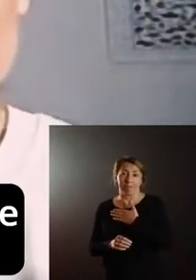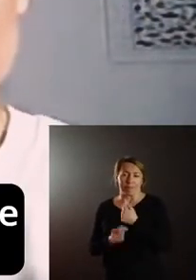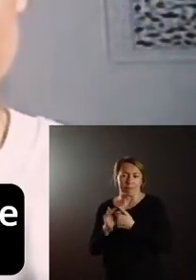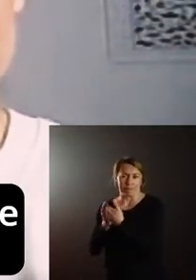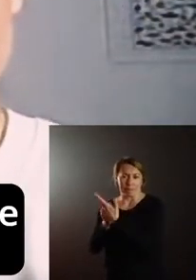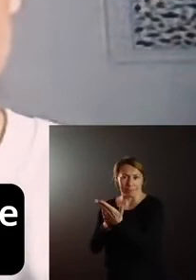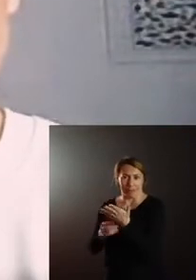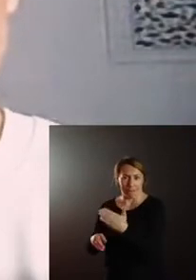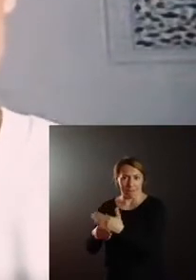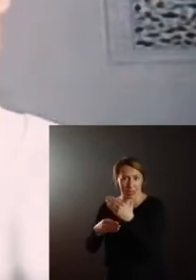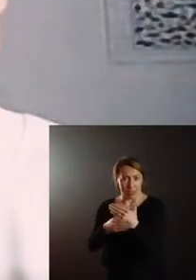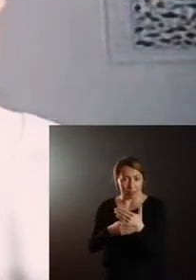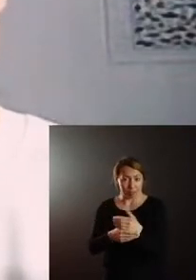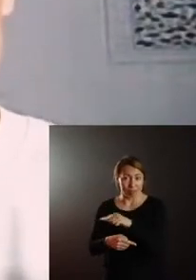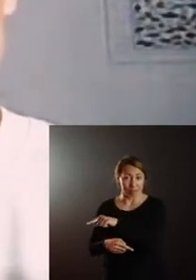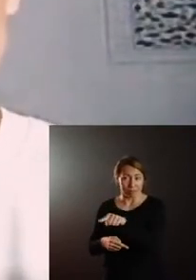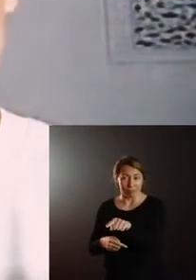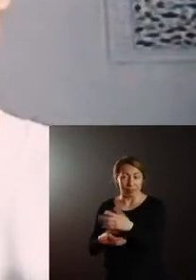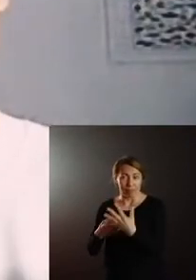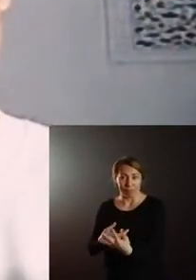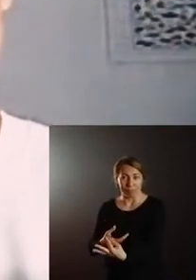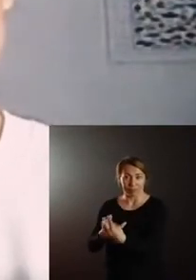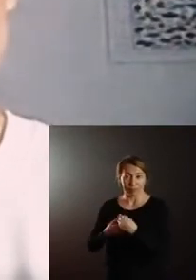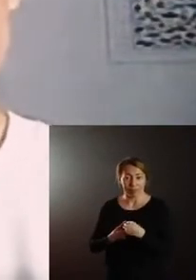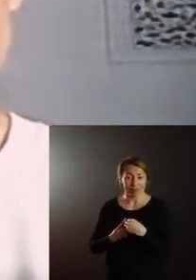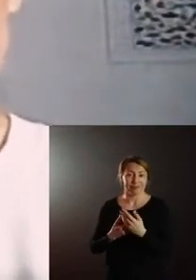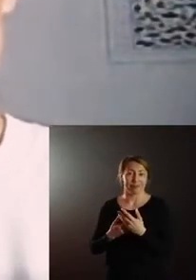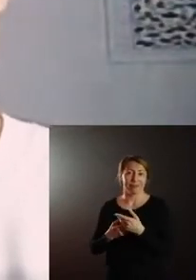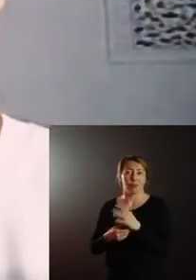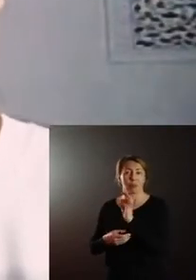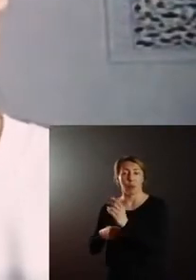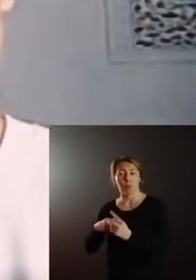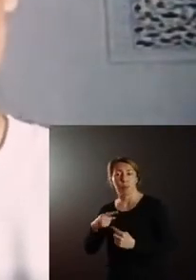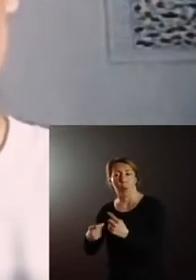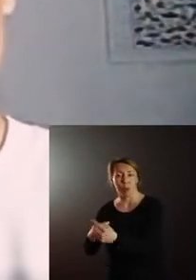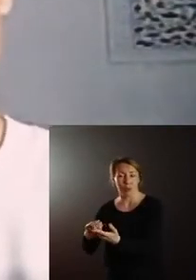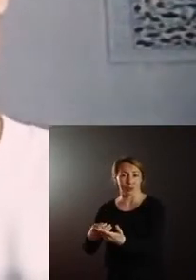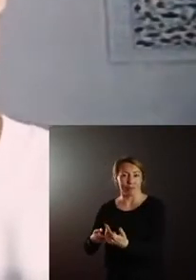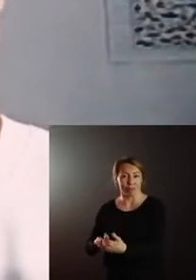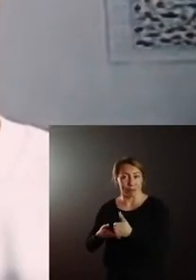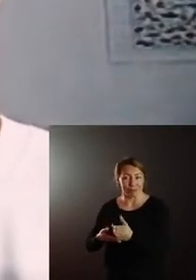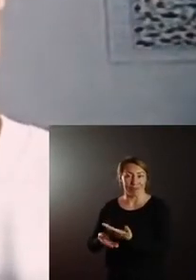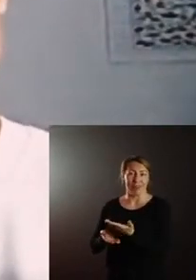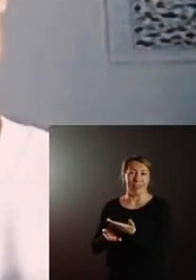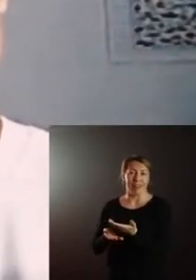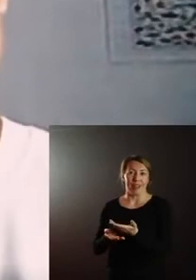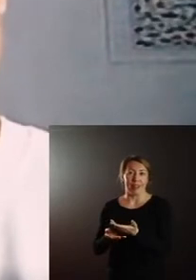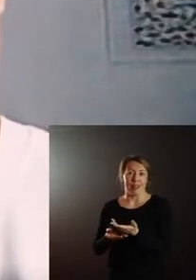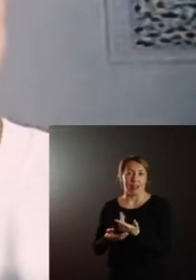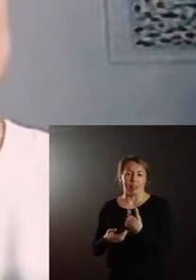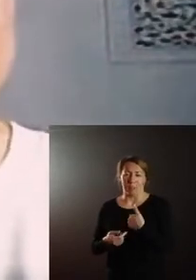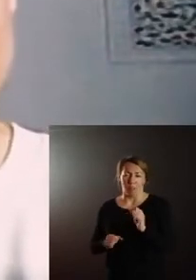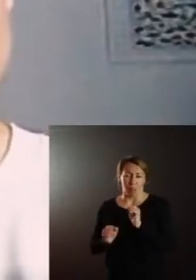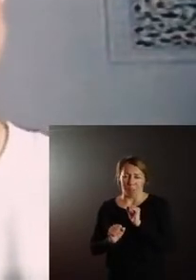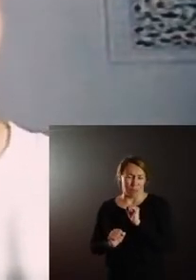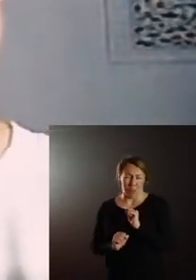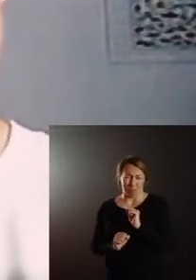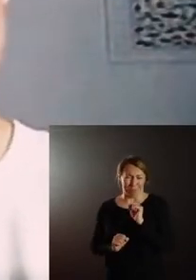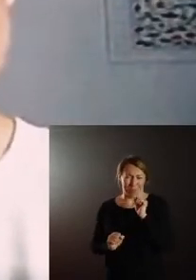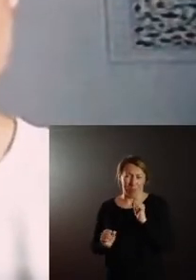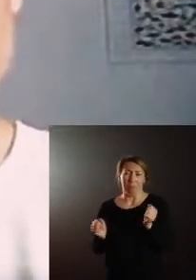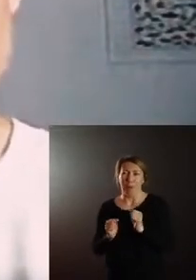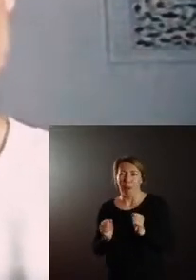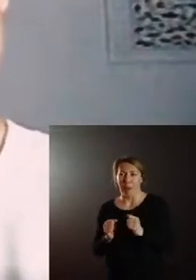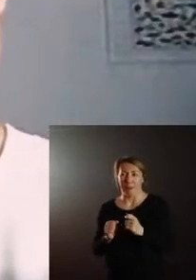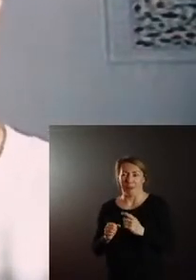dla każdego z nas i były nad badania że jeżeli ktoś ma do wyboru schody lub płaskiej podjazd to wejdzie podjazdem